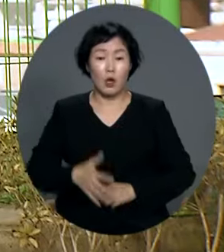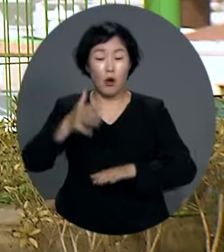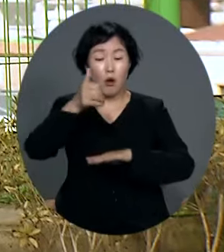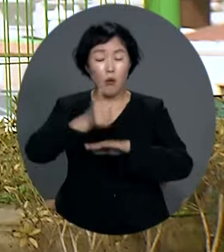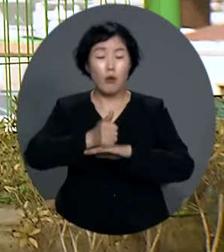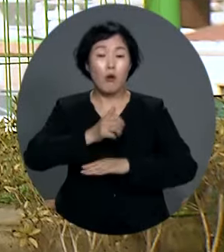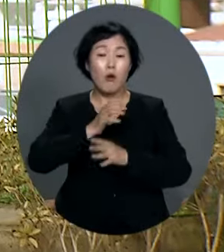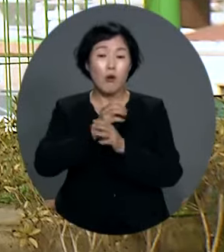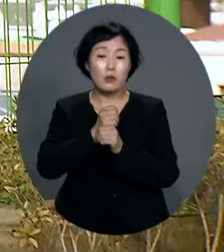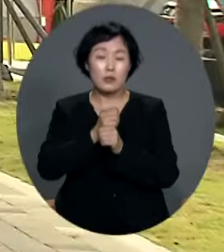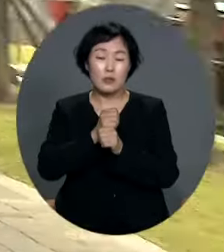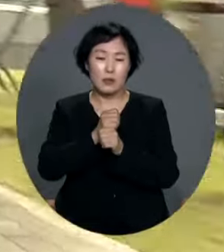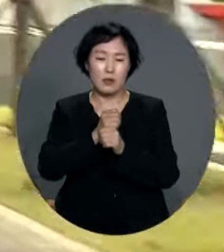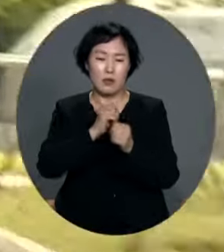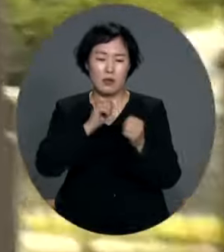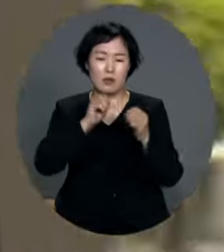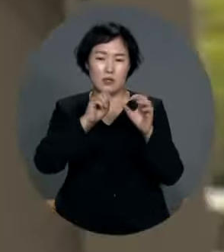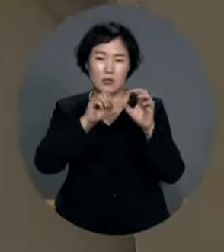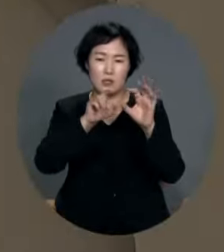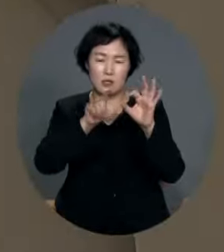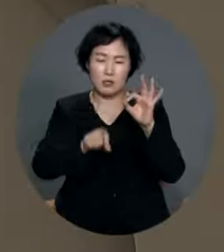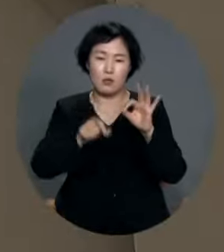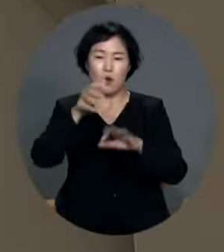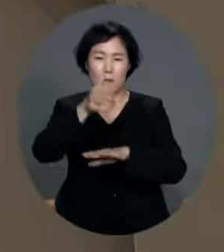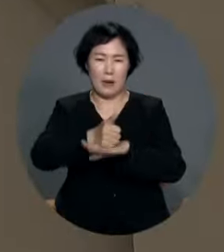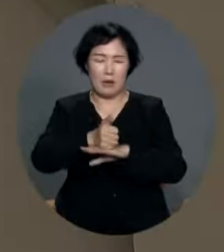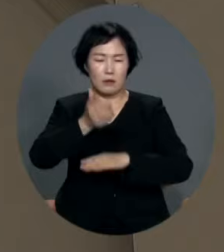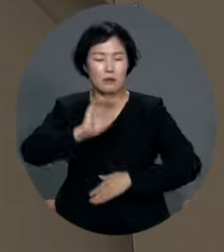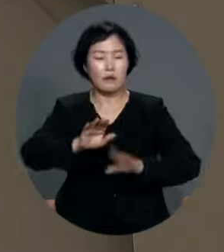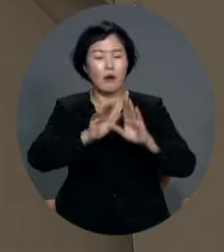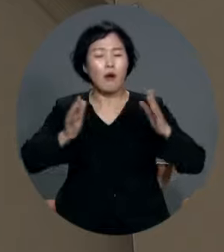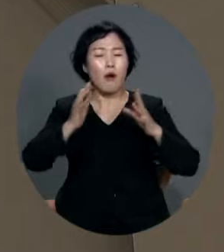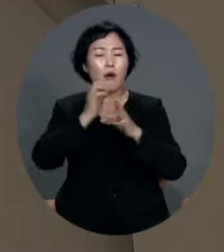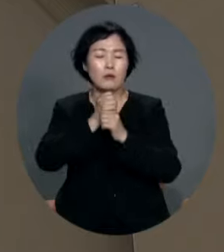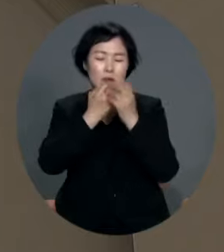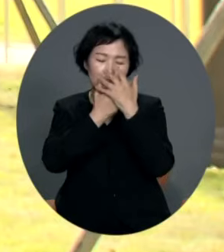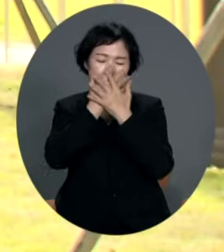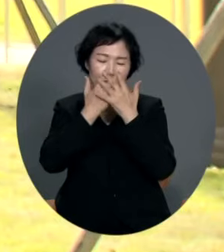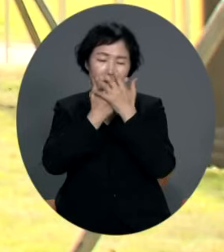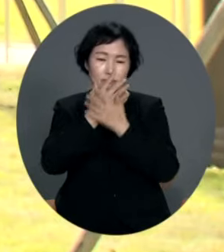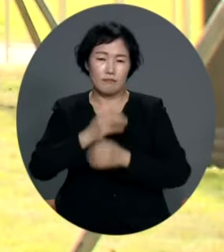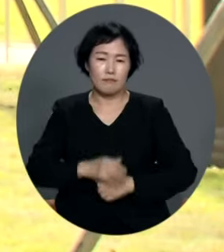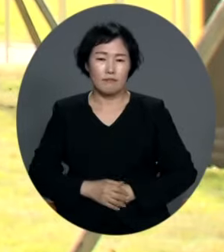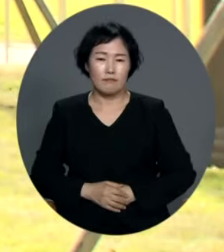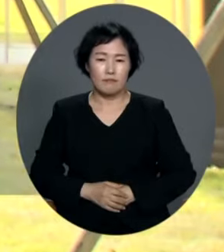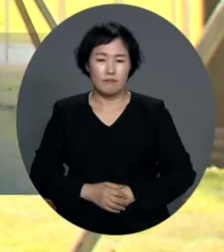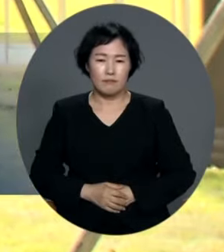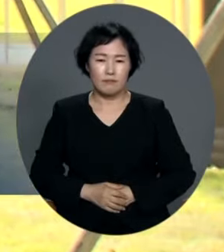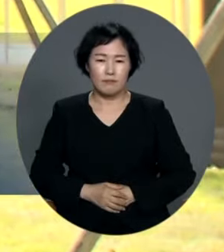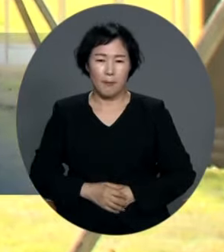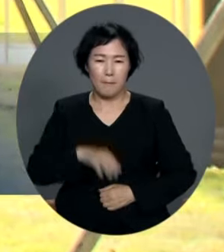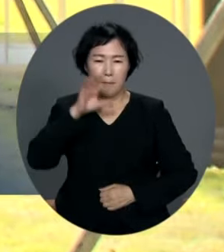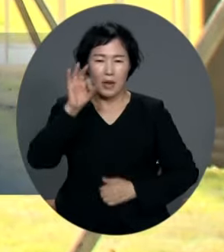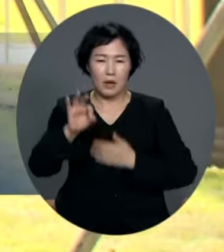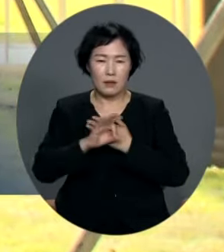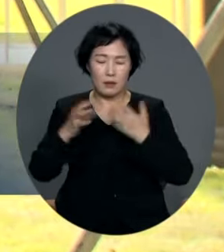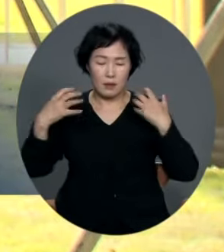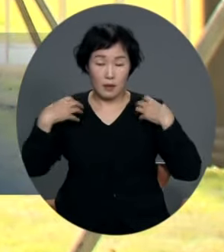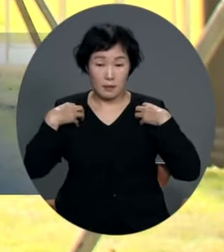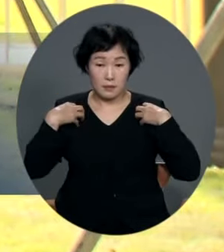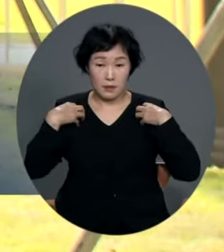이달 나올 예정이지만 언제 문을 열 수 있을지는 알 수 없습니다. 시정 조치가 내려온다면 그것도